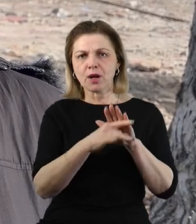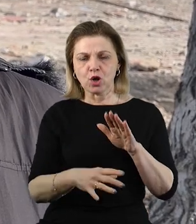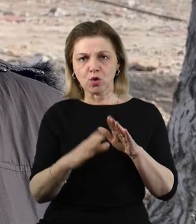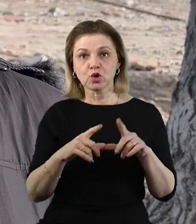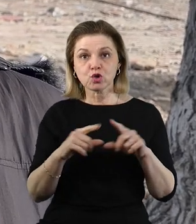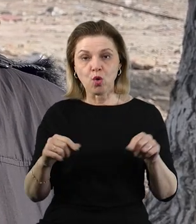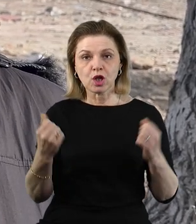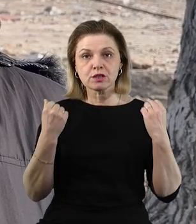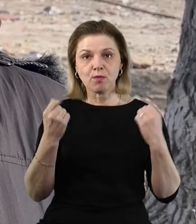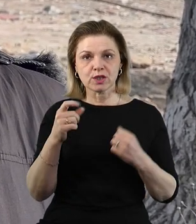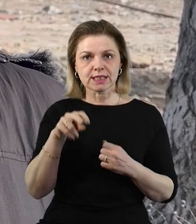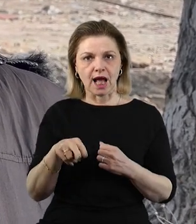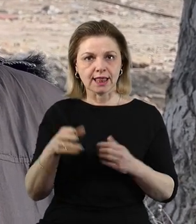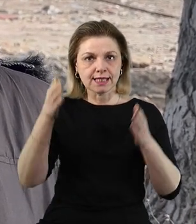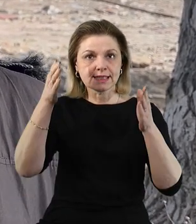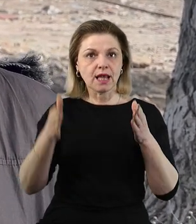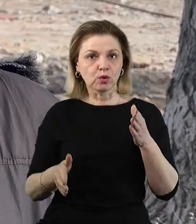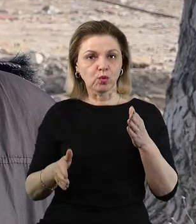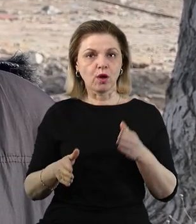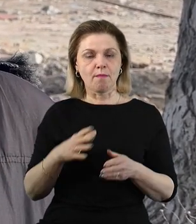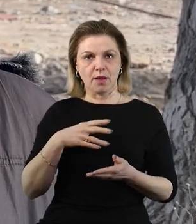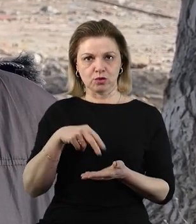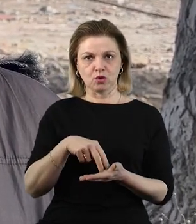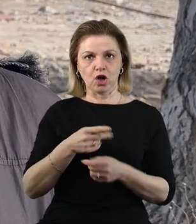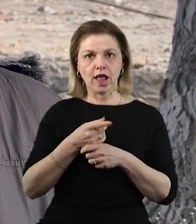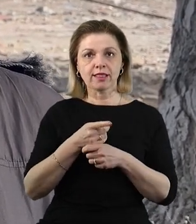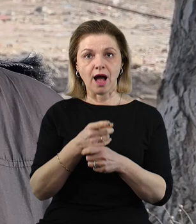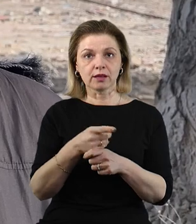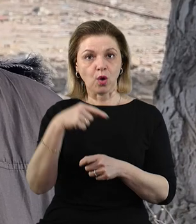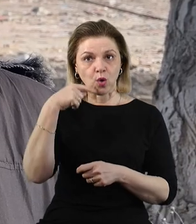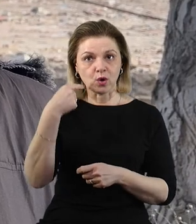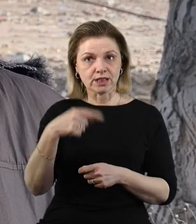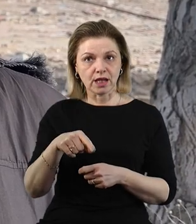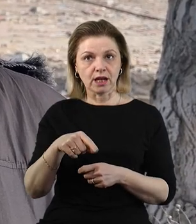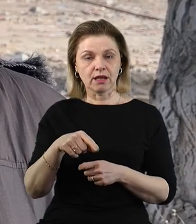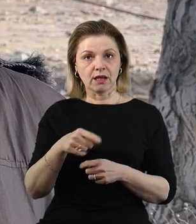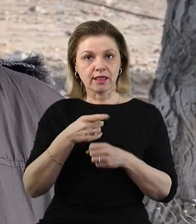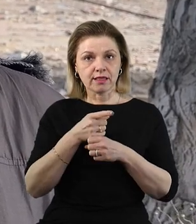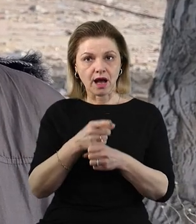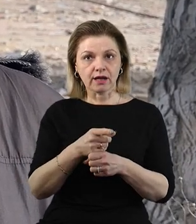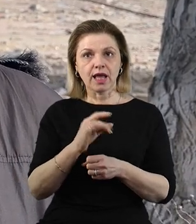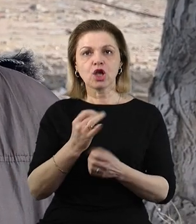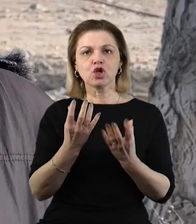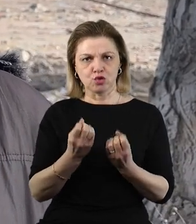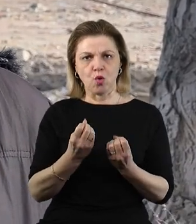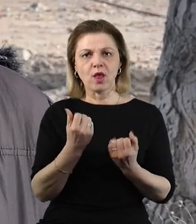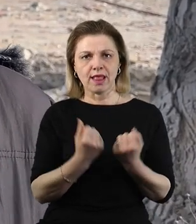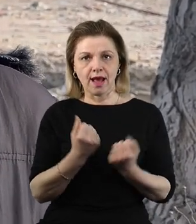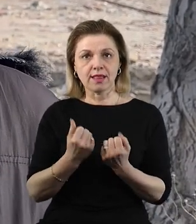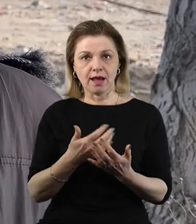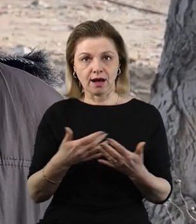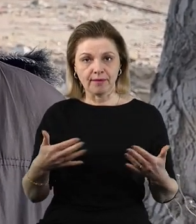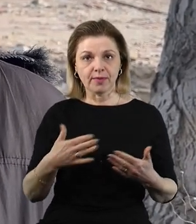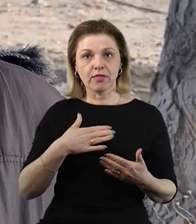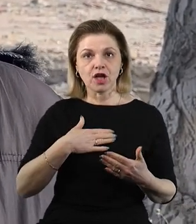спортзал стенку стоял танк российский приши танк и техника